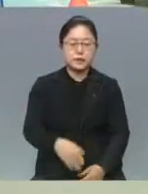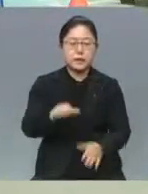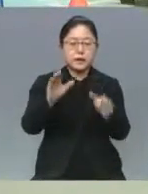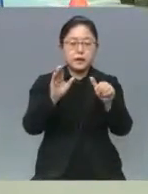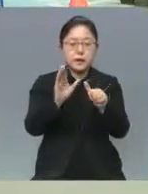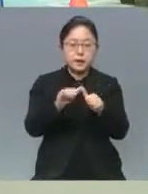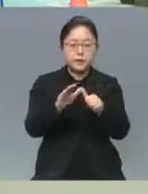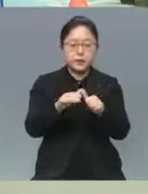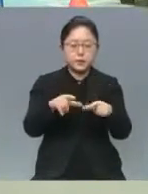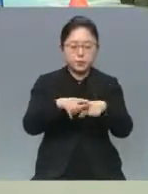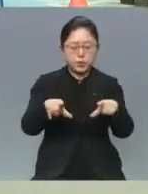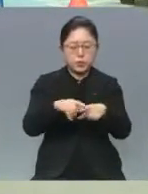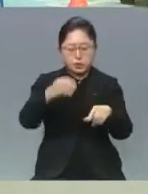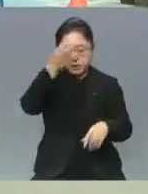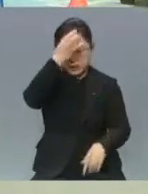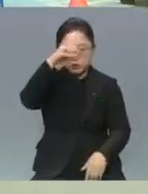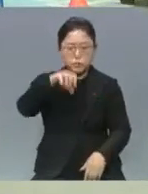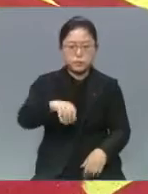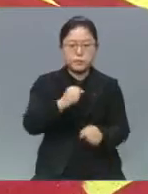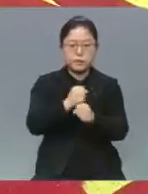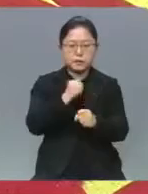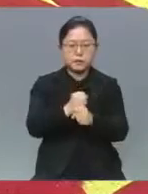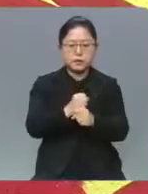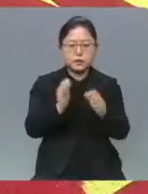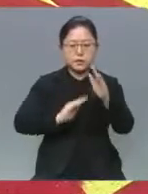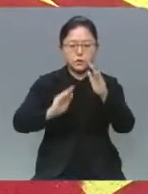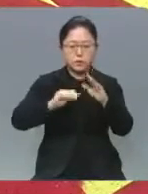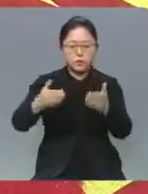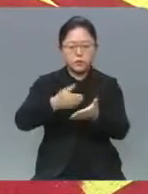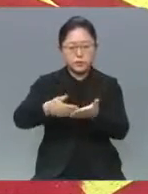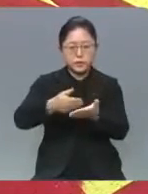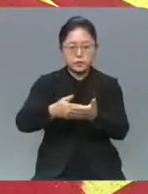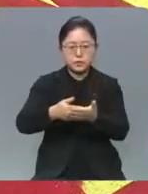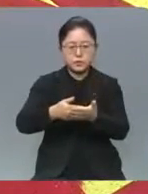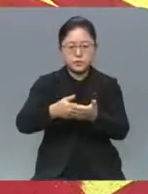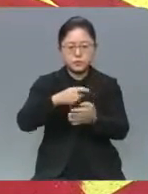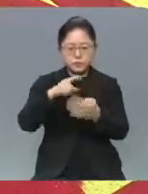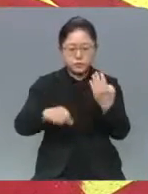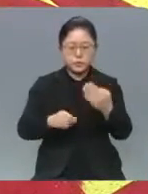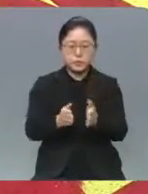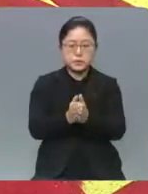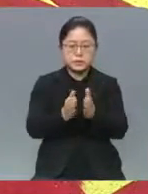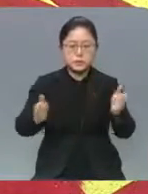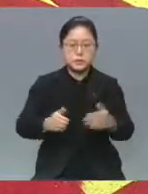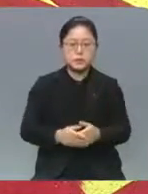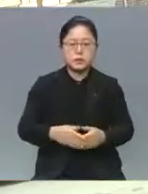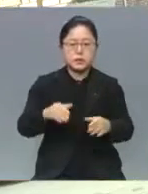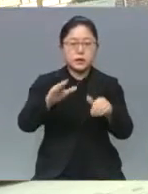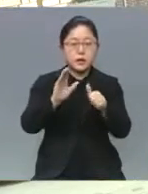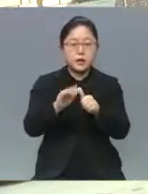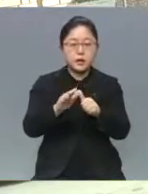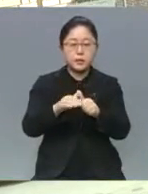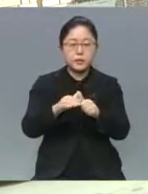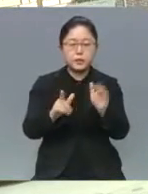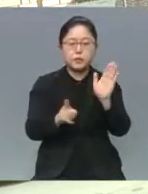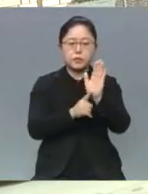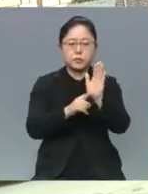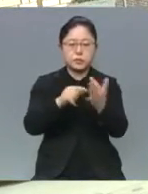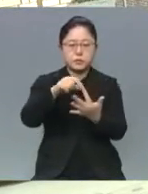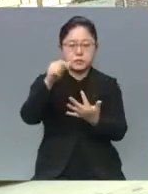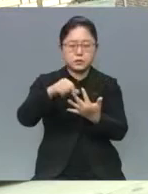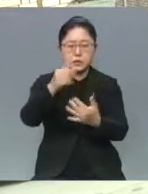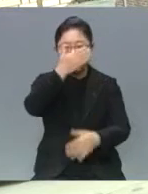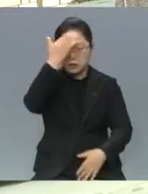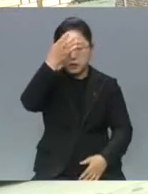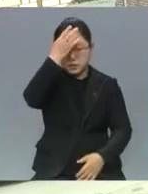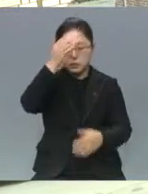한편 군이 일상 속 예술 공간을 조성하는 공공미술 프로젝트를 본격적으로 추진합니다. 한편 군은 공모를 통해 선정된